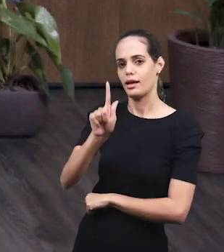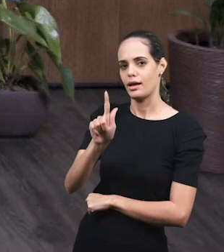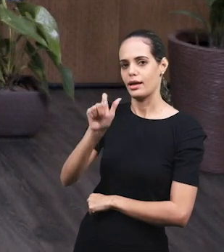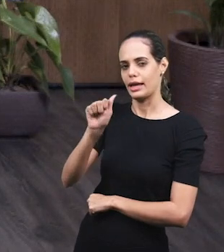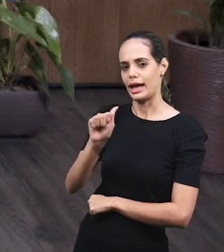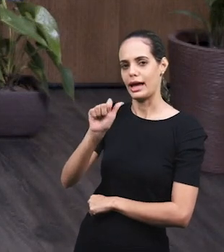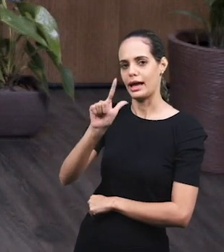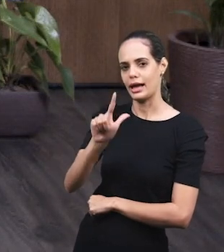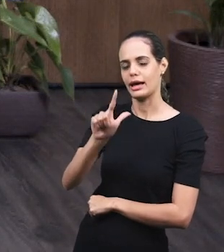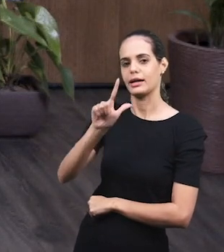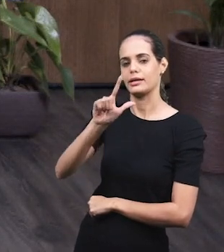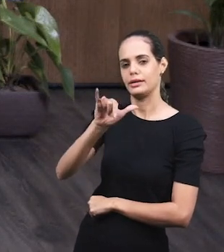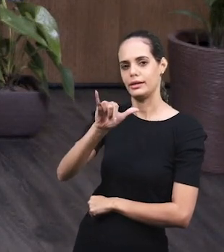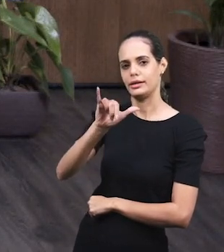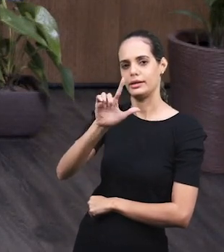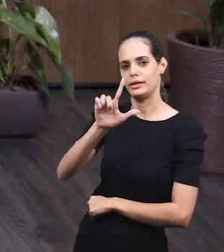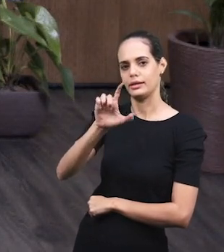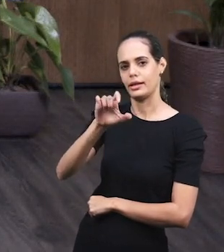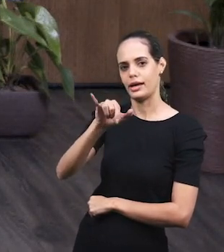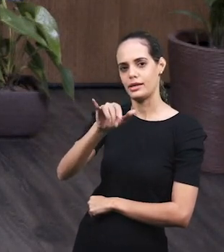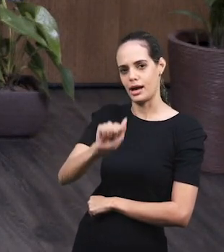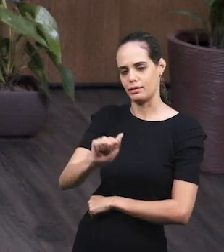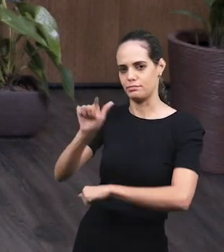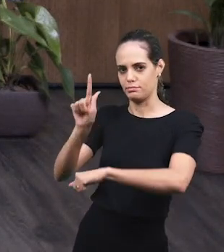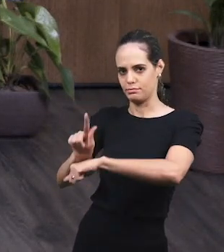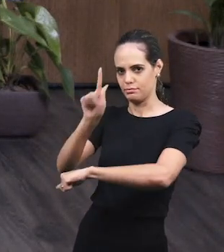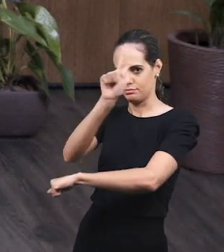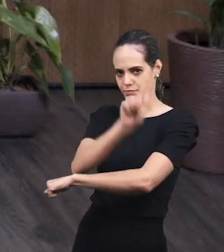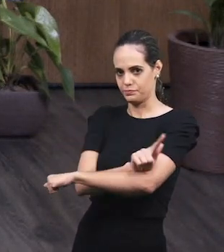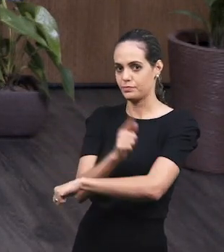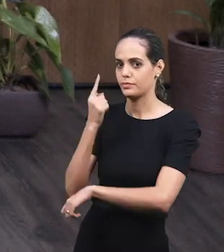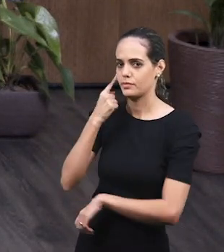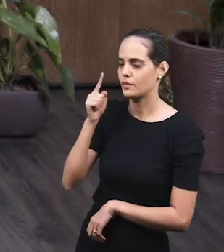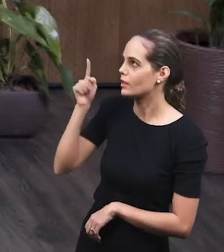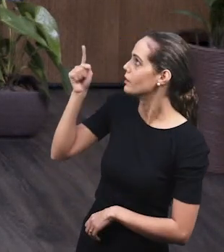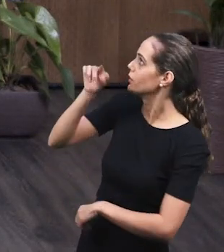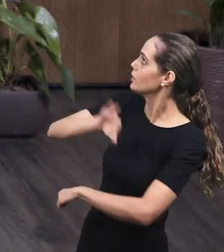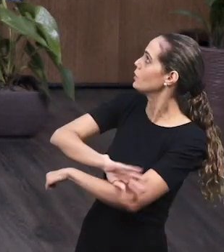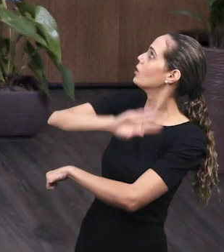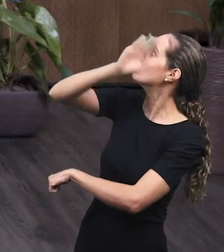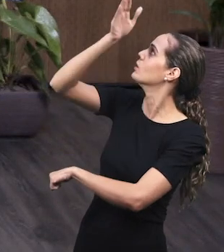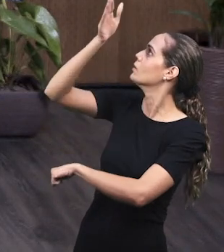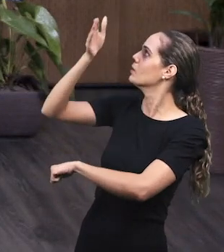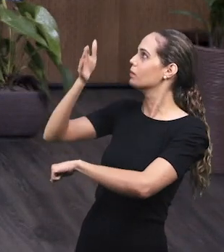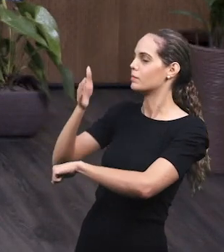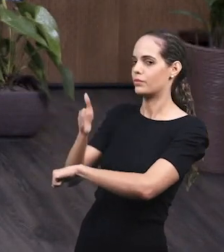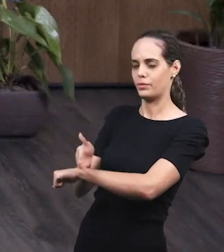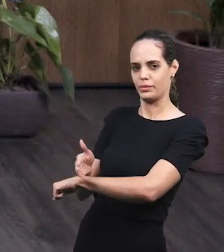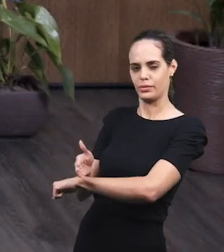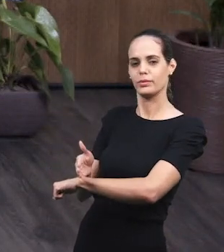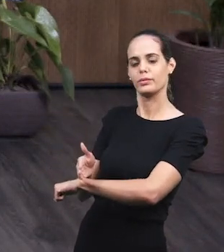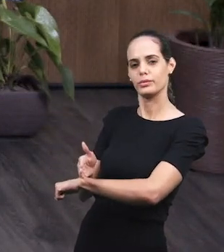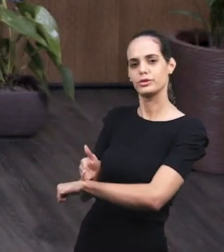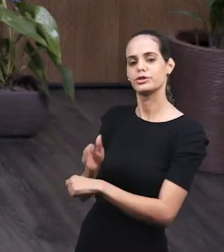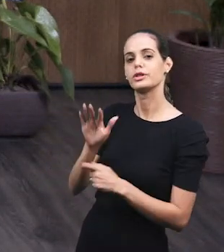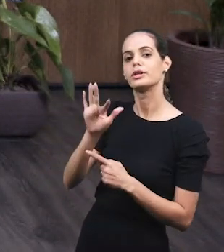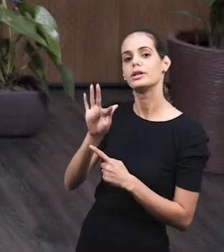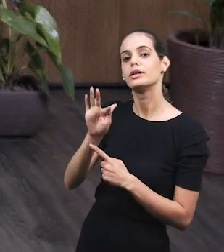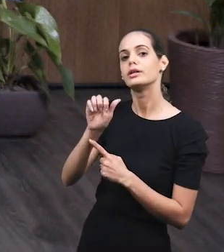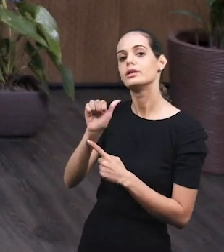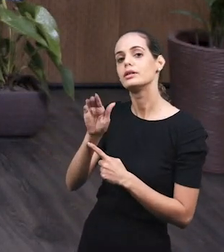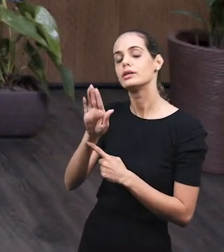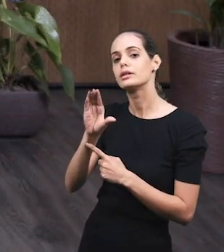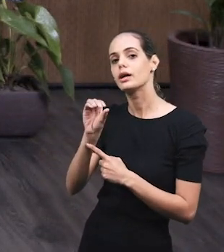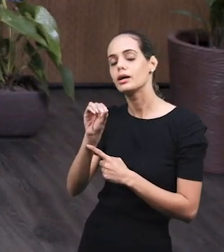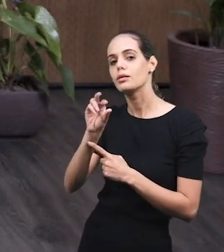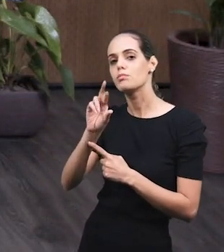maintenant, nous allons nous diriger un peu plus vers le nord, la région de la Galilée. Exactement. Vous voyez ici,